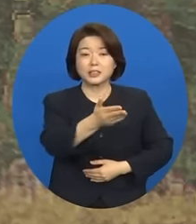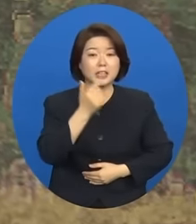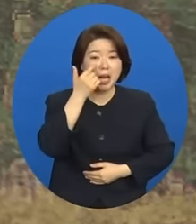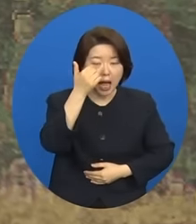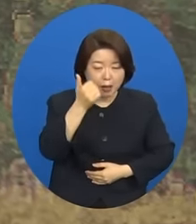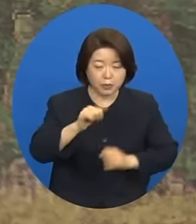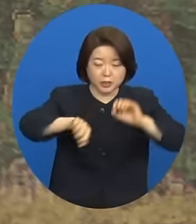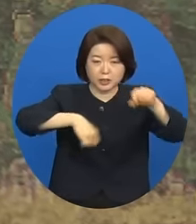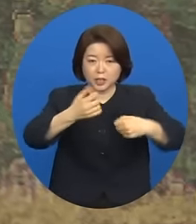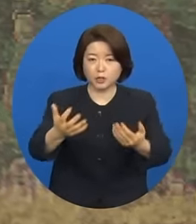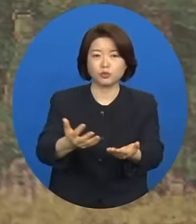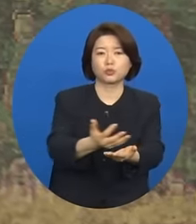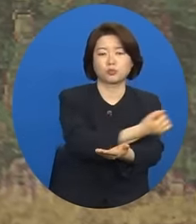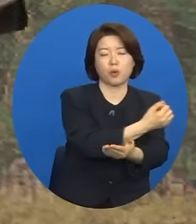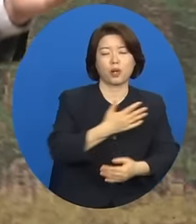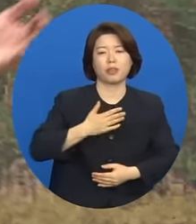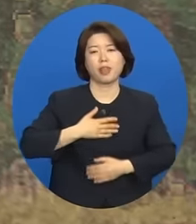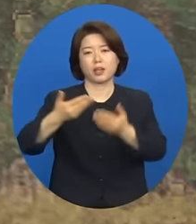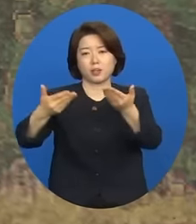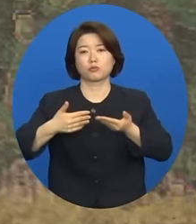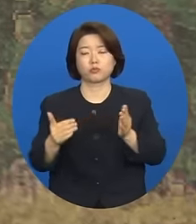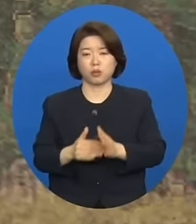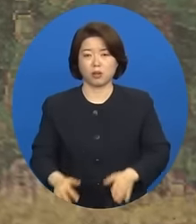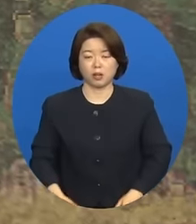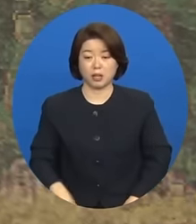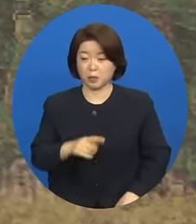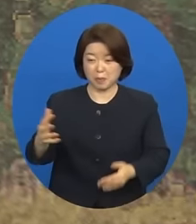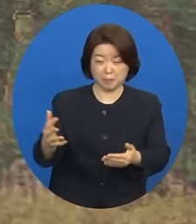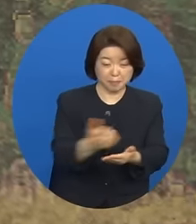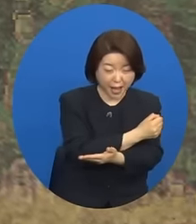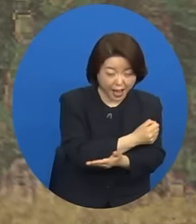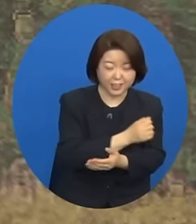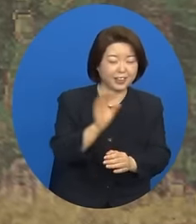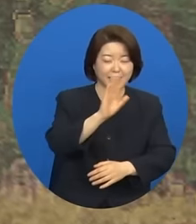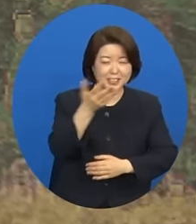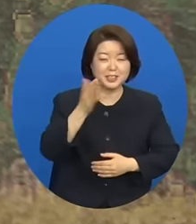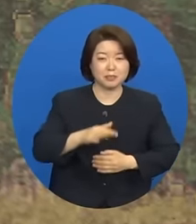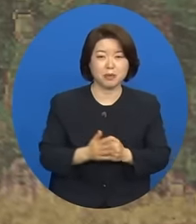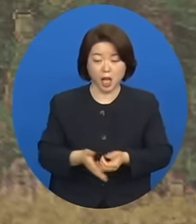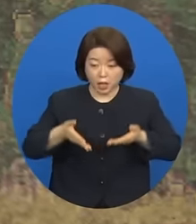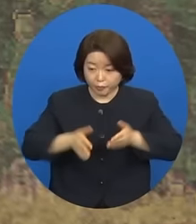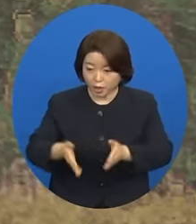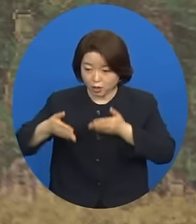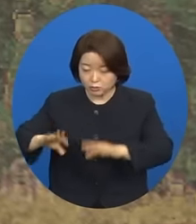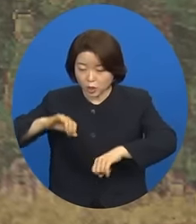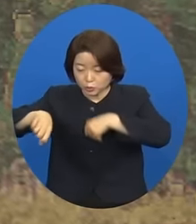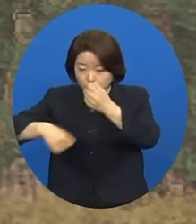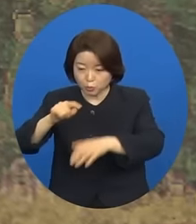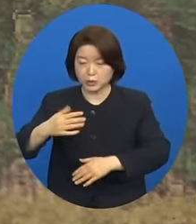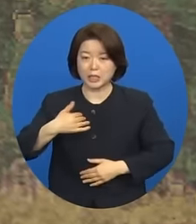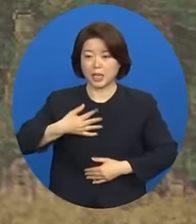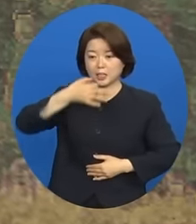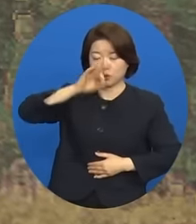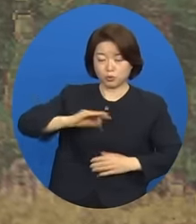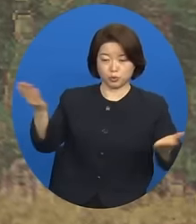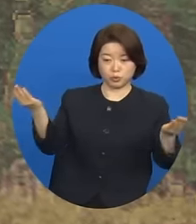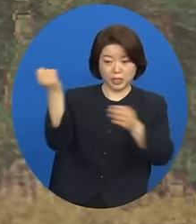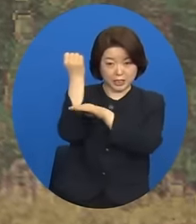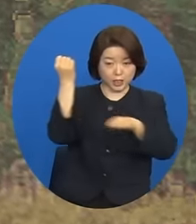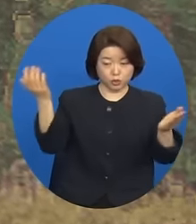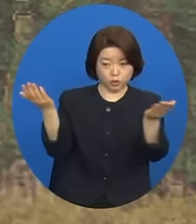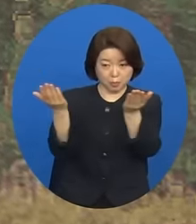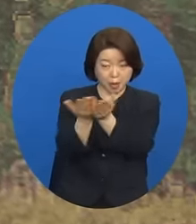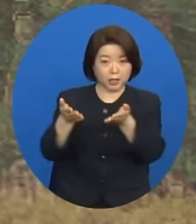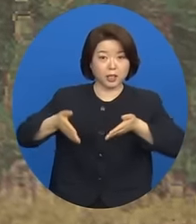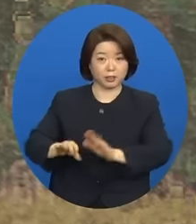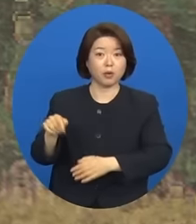가축을 빼앗아 내게 주셨느니라. 뭐 빼앗아 준 건 아닌데 태어나는 동물들마다 자기에게 유리한 그 기준에 맞는 동물들이 태어나니까